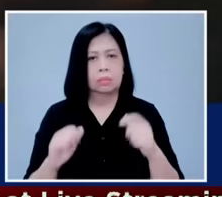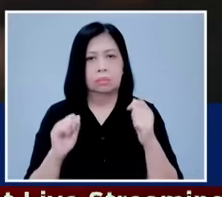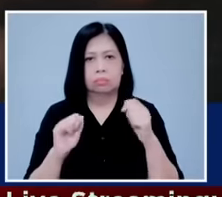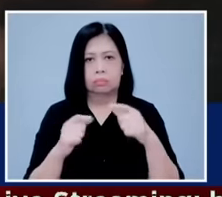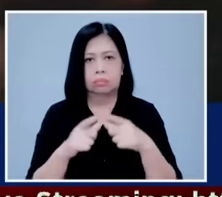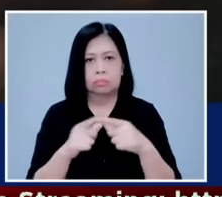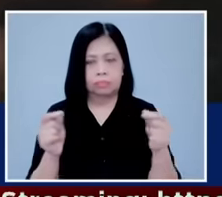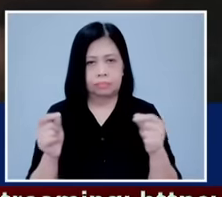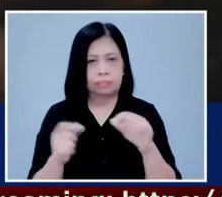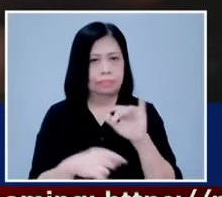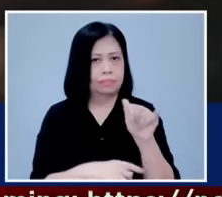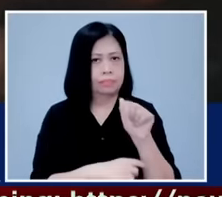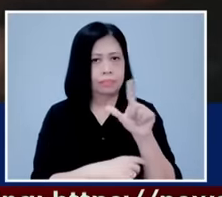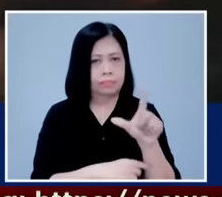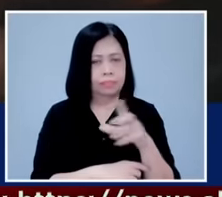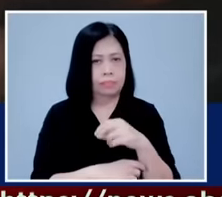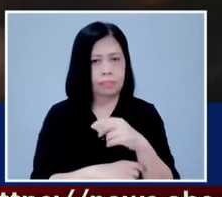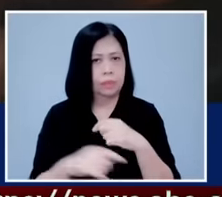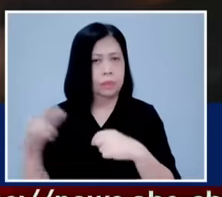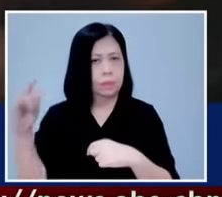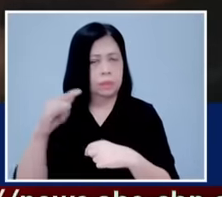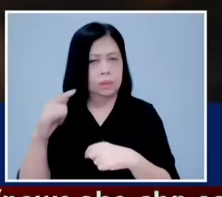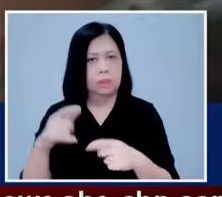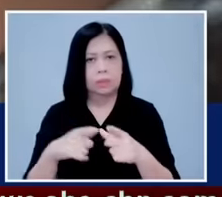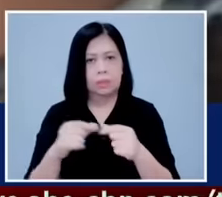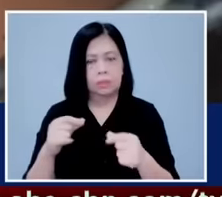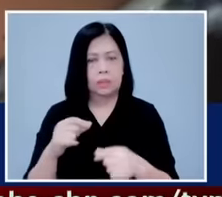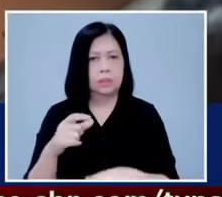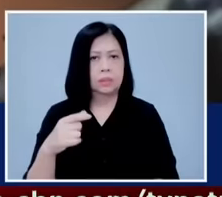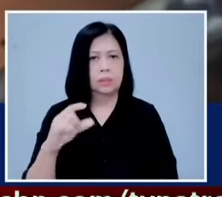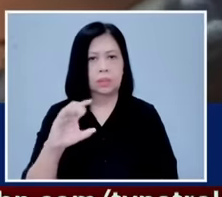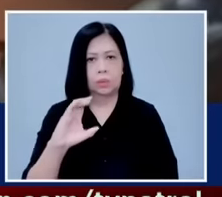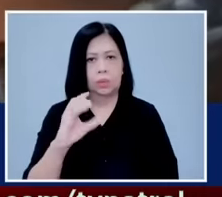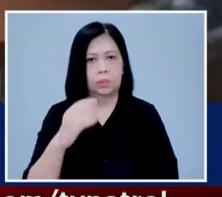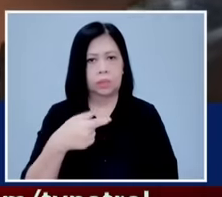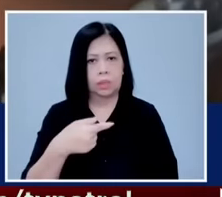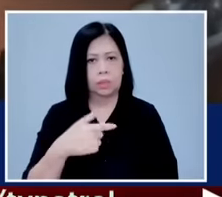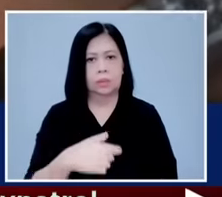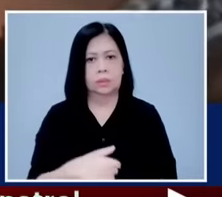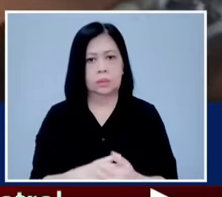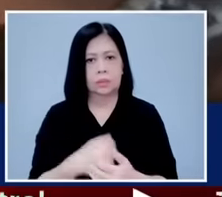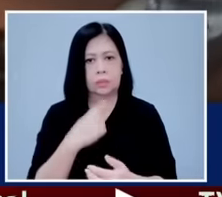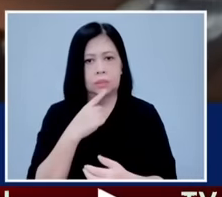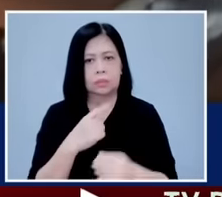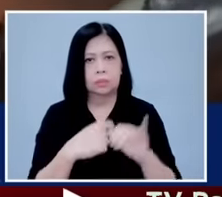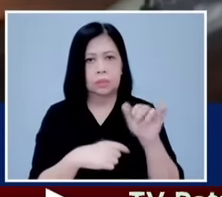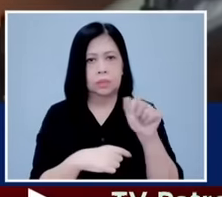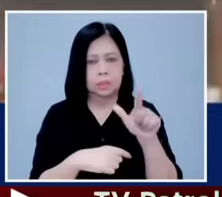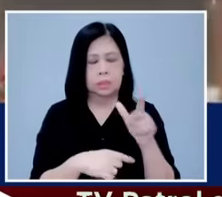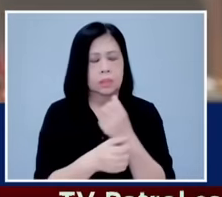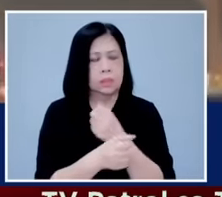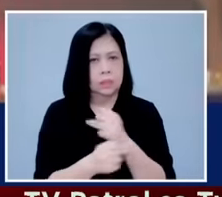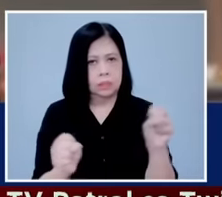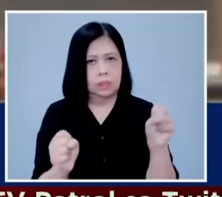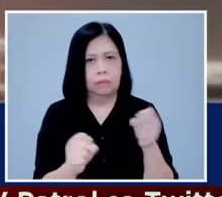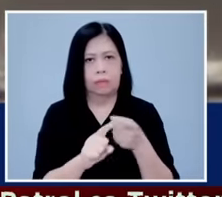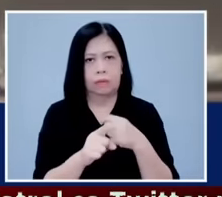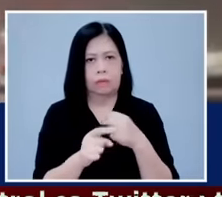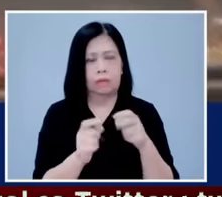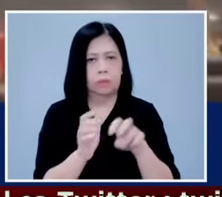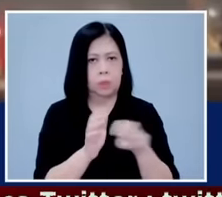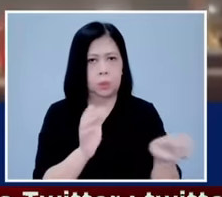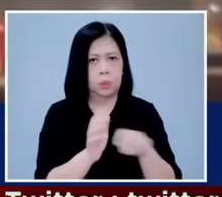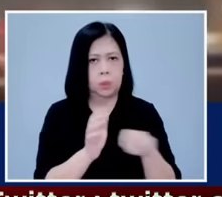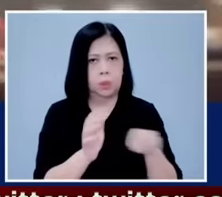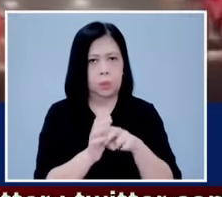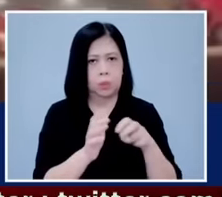Japan Airlines at ang eroplano ng Japanese Coast Guard. Ayon sa Japan Airlines, ligtas na nakalabas mula sa nagliliyab na